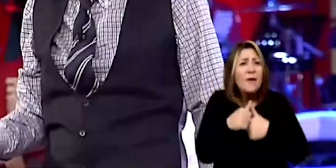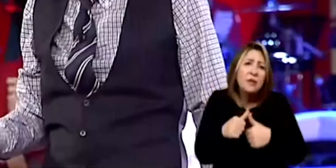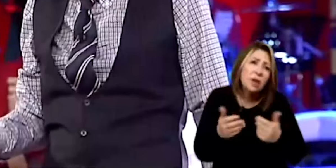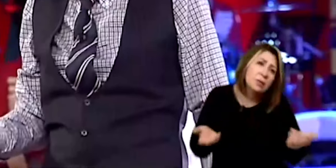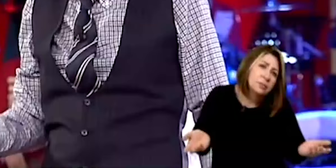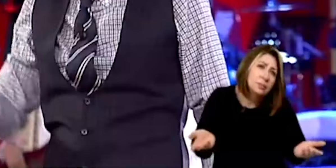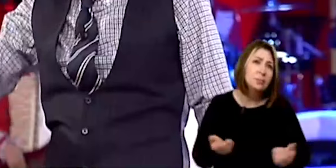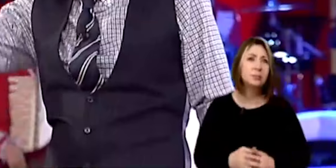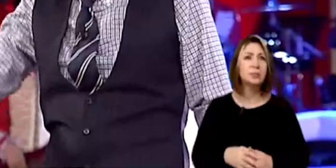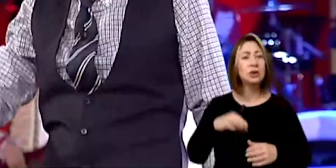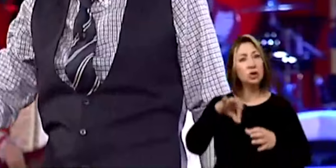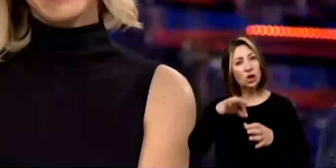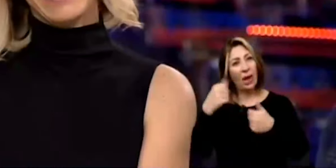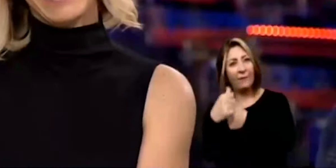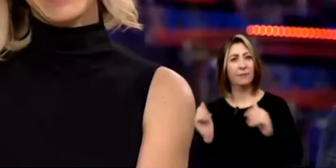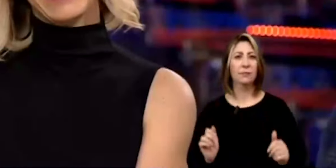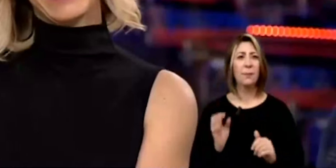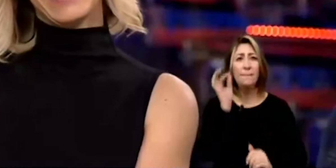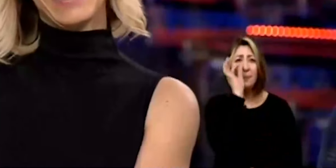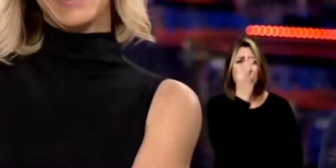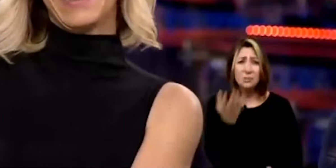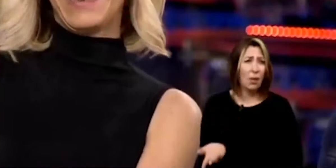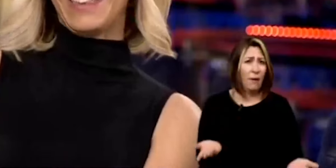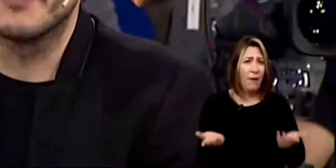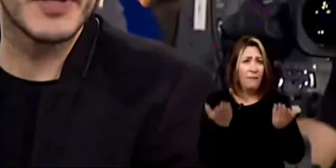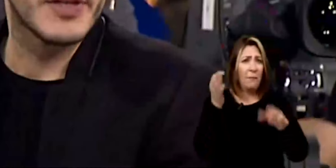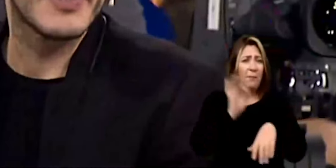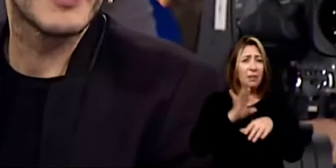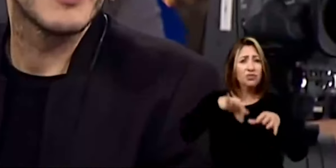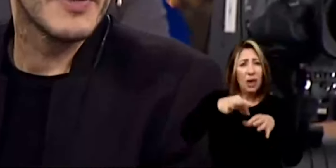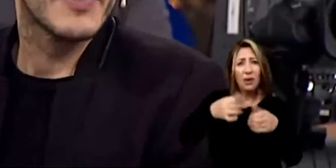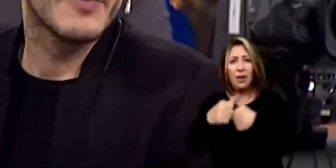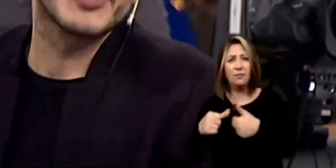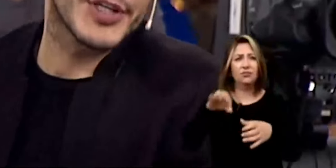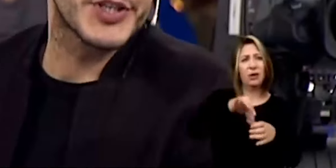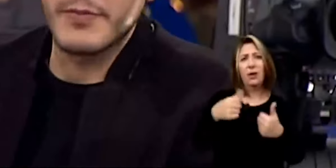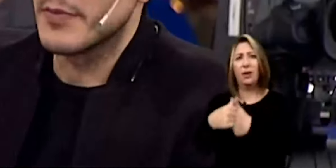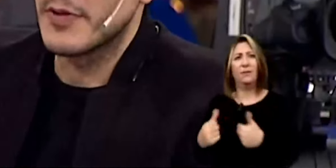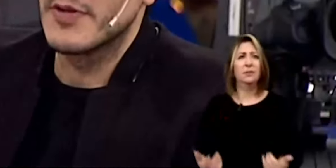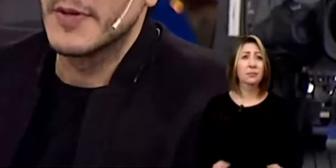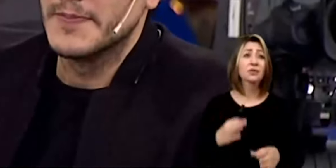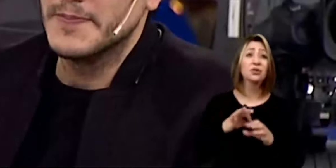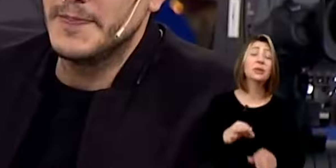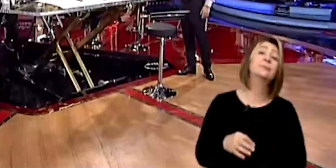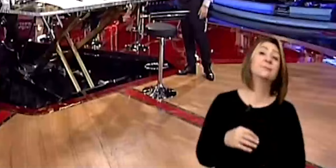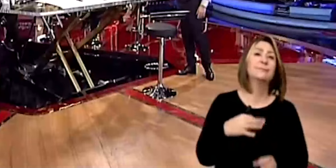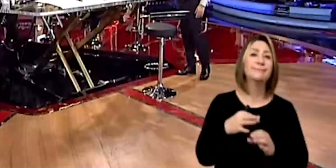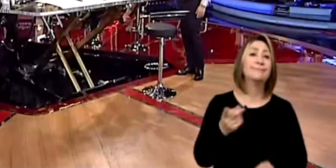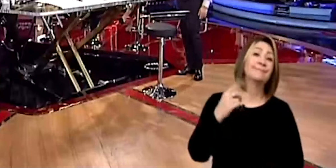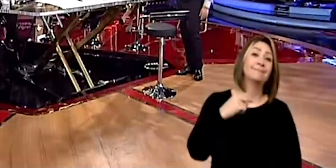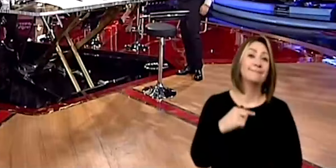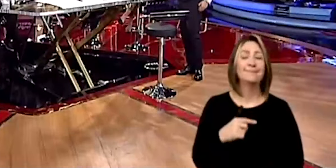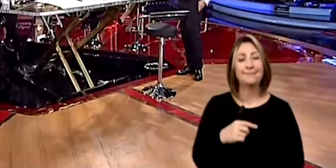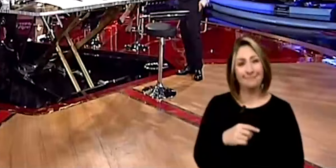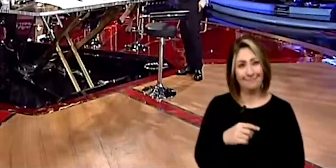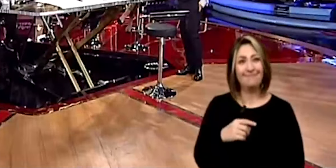Evlenilecek. Çay evlilik. Doğru. Basit yani, denklem. Çay içelim mi? Evet. Şeyi bilinçlendiriyorlar toplumu güzel.